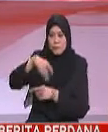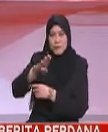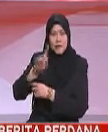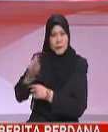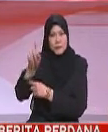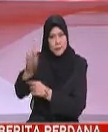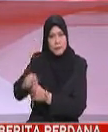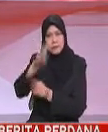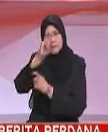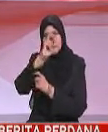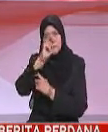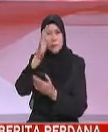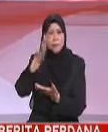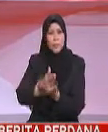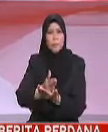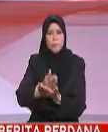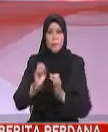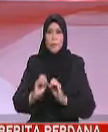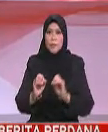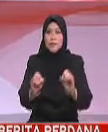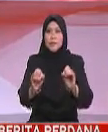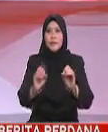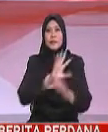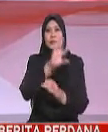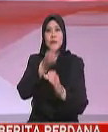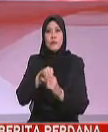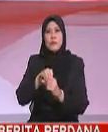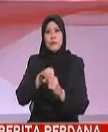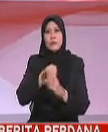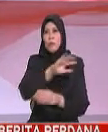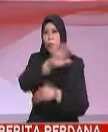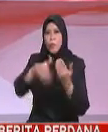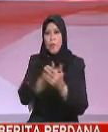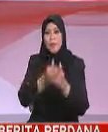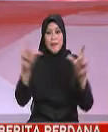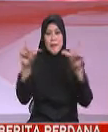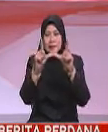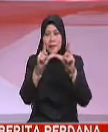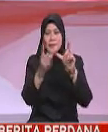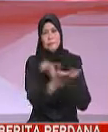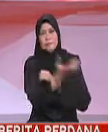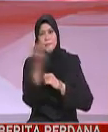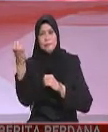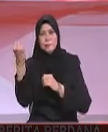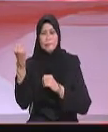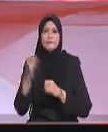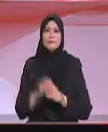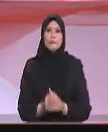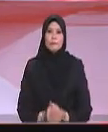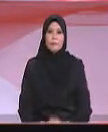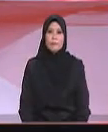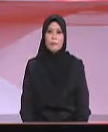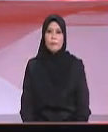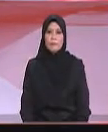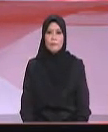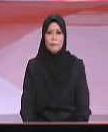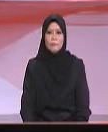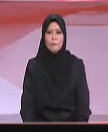perlu bertegas dengan menghentikan operasi termasuk menarik semula lesen premis terbabit.